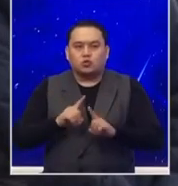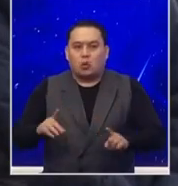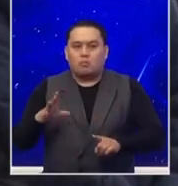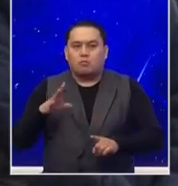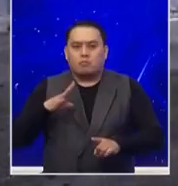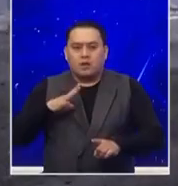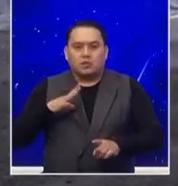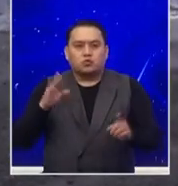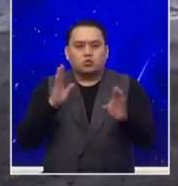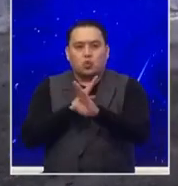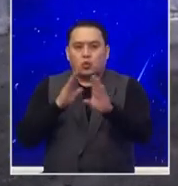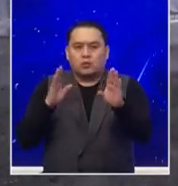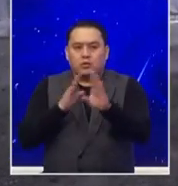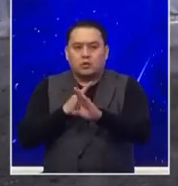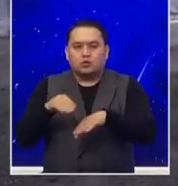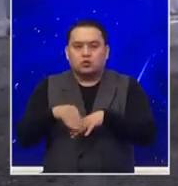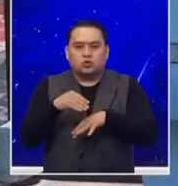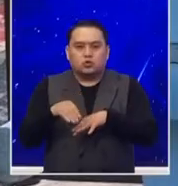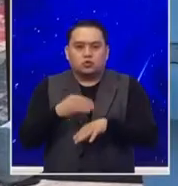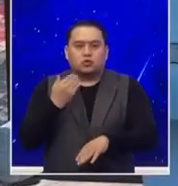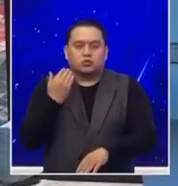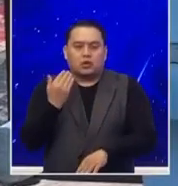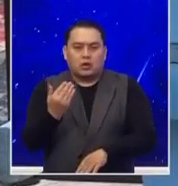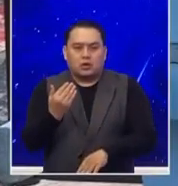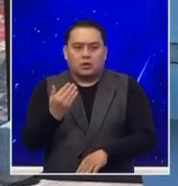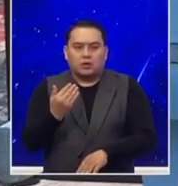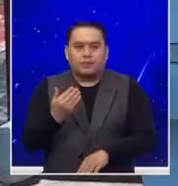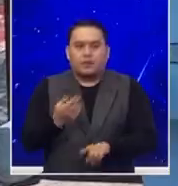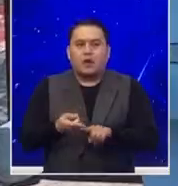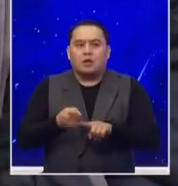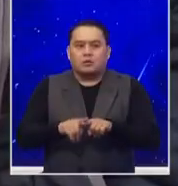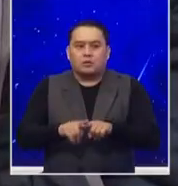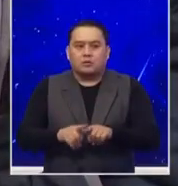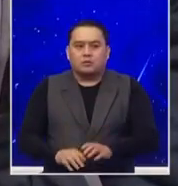сокрушительным этот удар судьбы оказался для супруги ангелов Тюбетейки Гульжауар Апы.